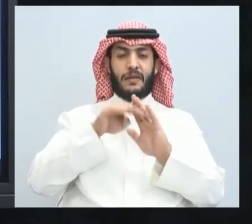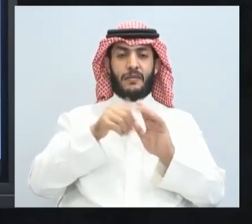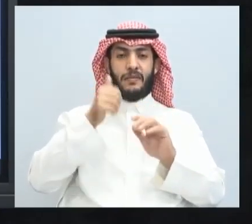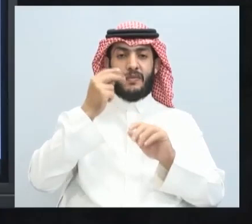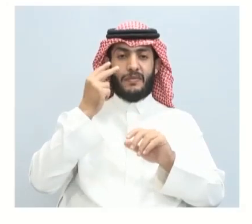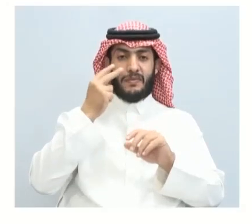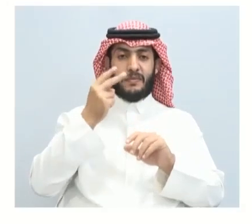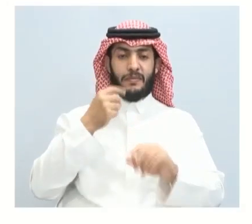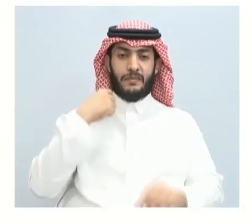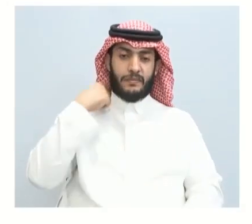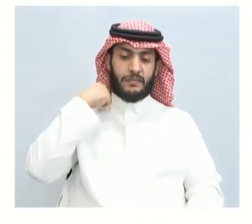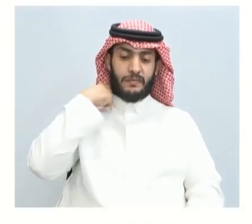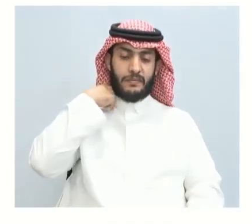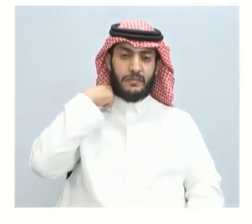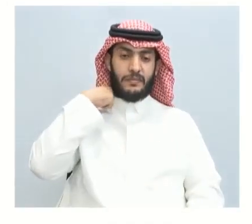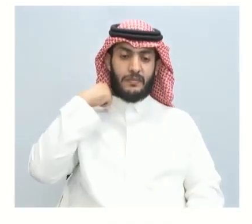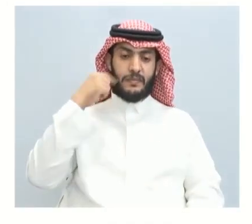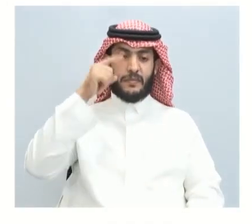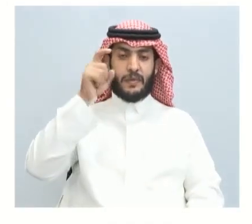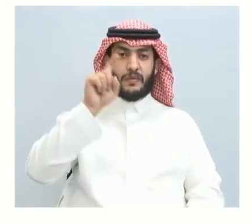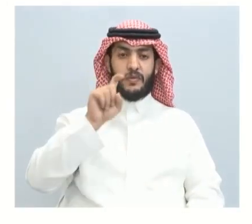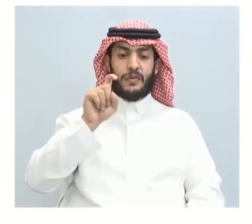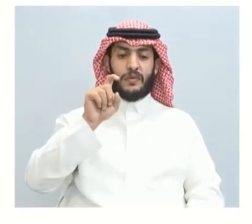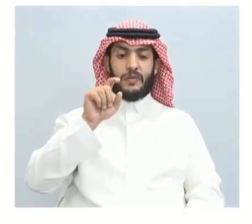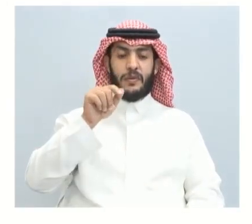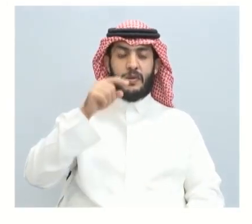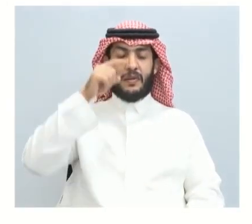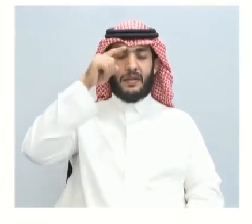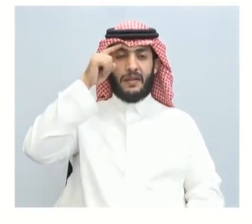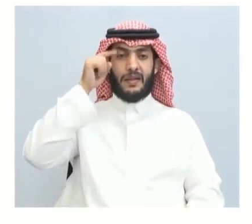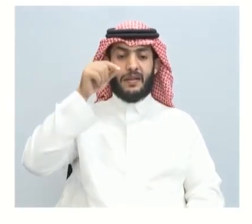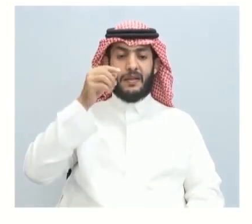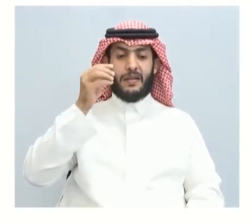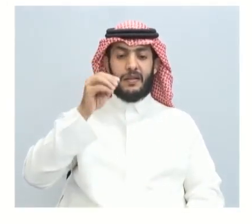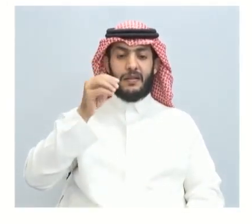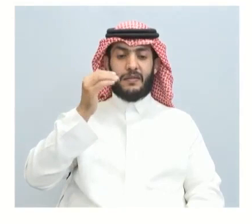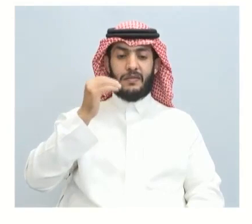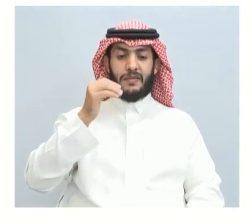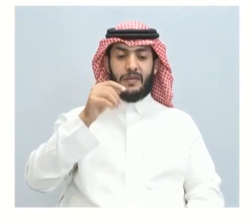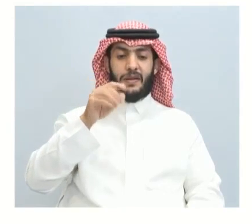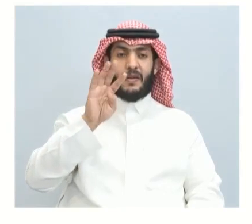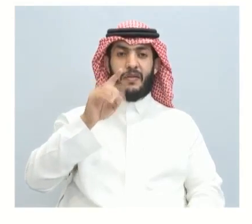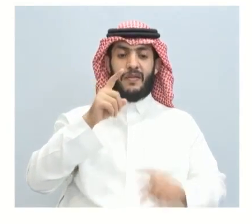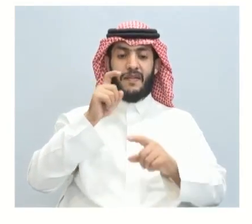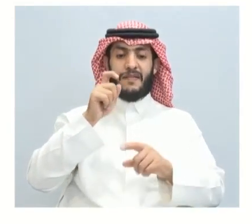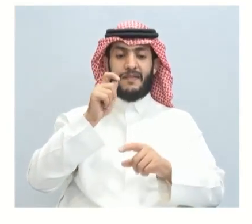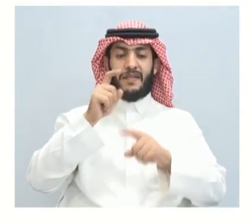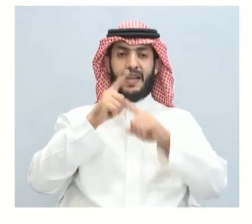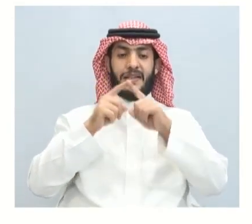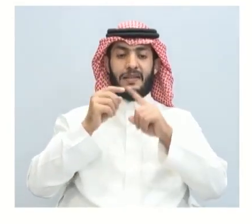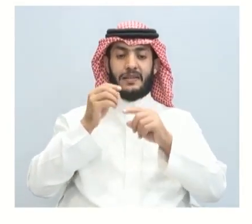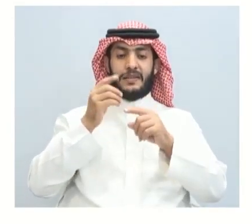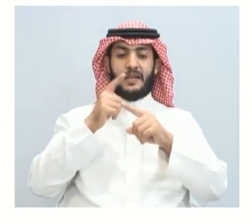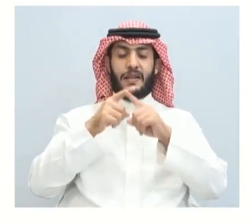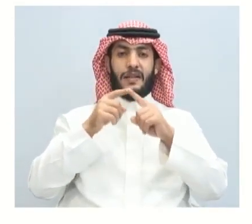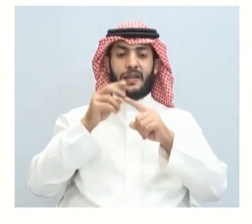تليها بهذا الشكل فلو جاني هنا سؤال قال لك اذا كانت اف اوف اكس تساوي اكس تربيع ئ واح وجي اوف اكس